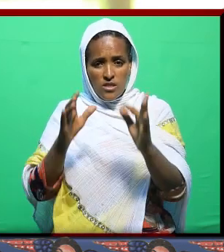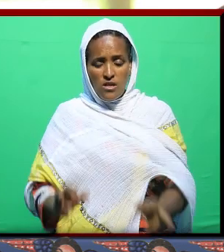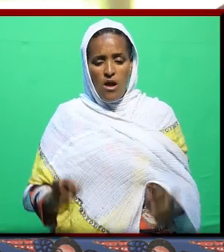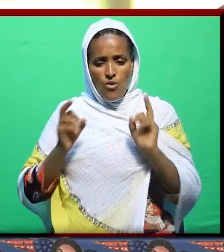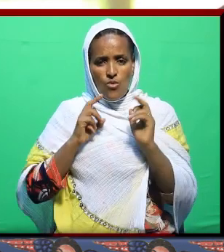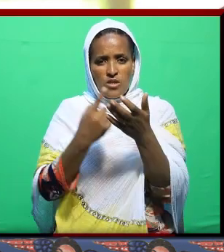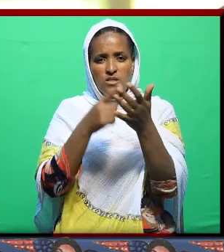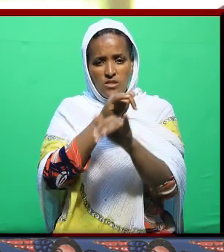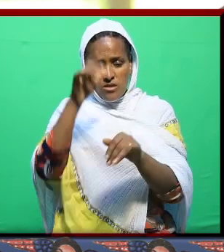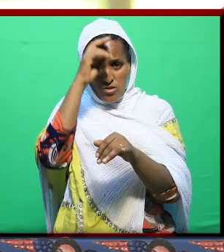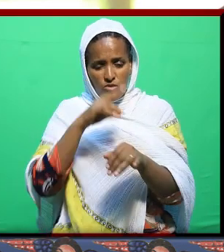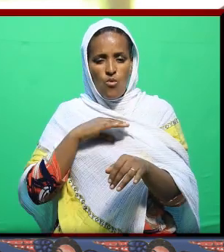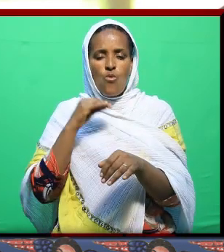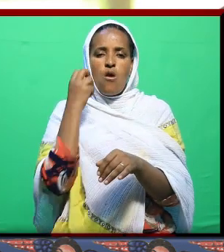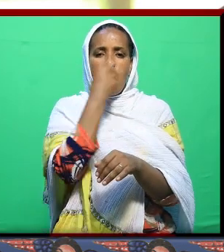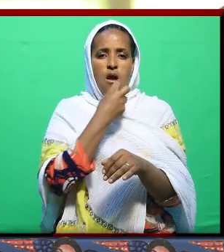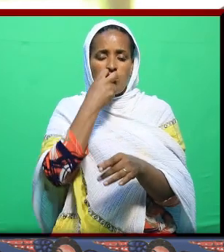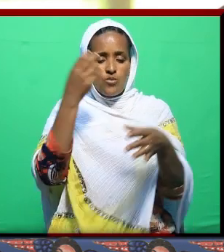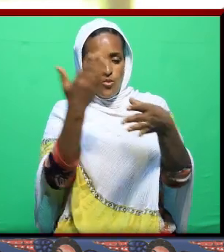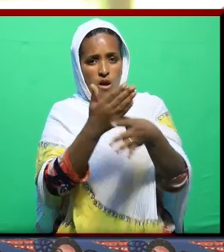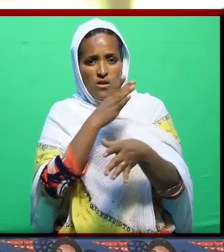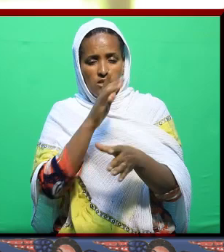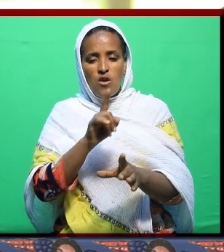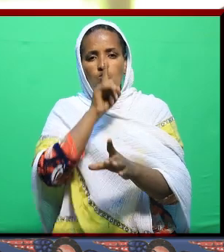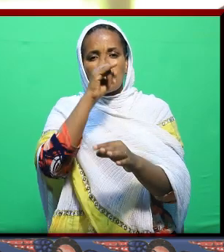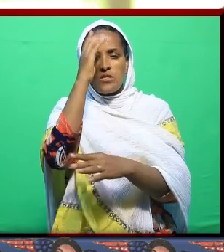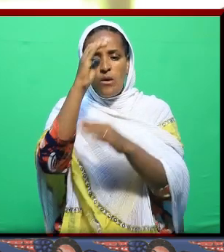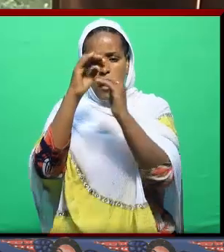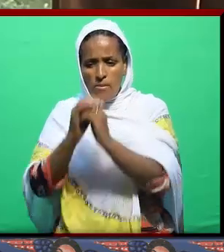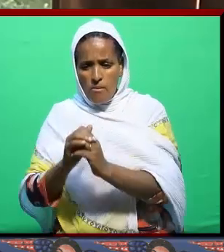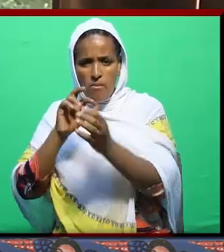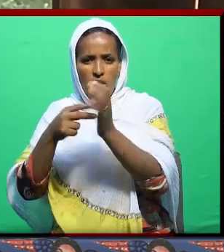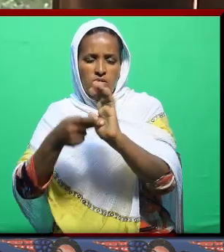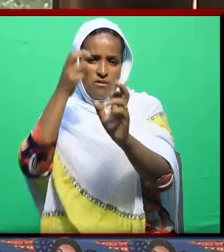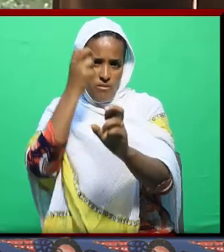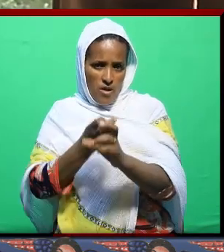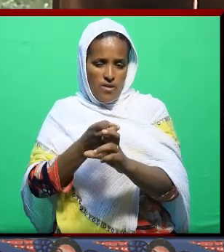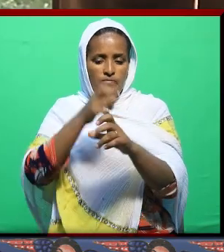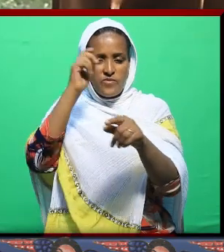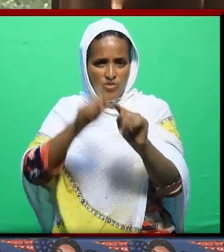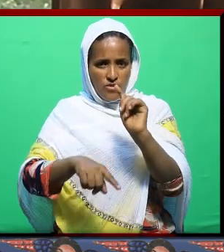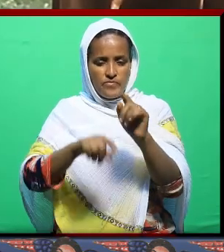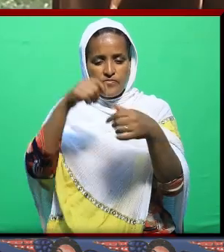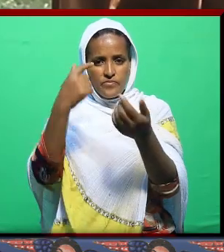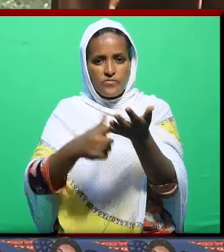ህይወት ሰው አንደበቱን ካልገባ ካልገታ በእውነት እግዚአብሔርን አመልካለሁ ማለት አይችልም ይላል።